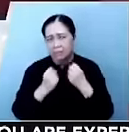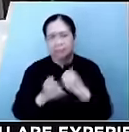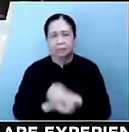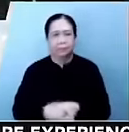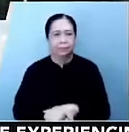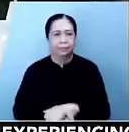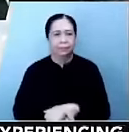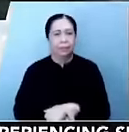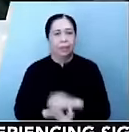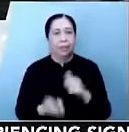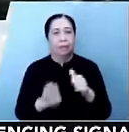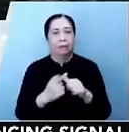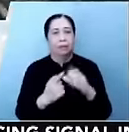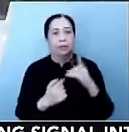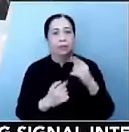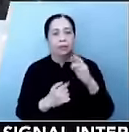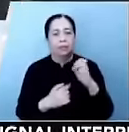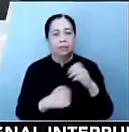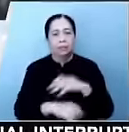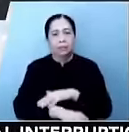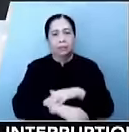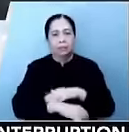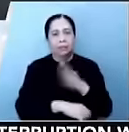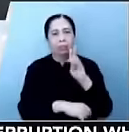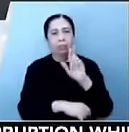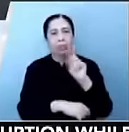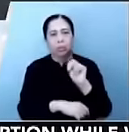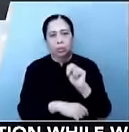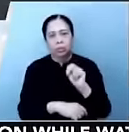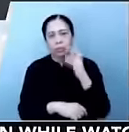burn naman ang tinamo ng ilang bumbero.